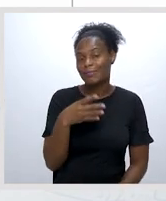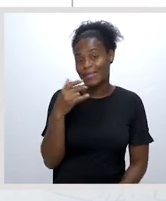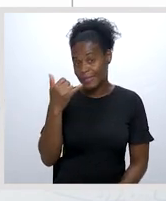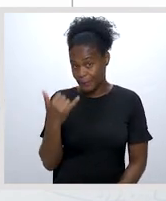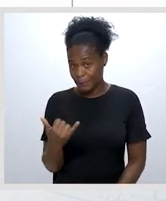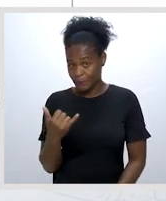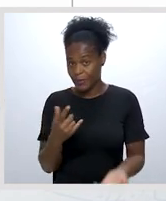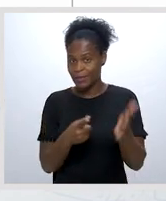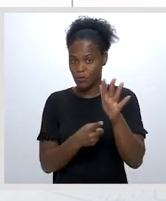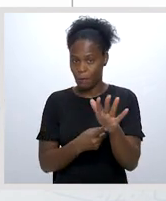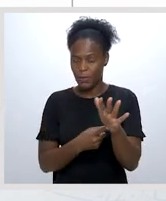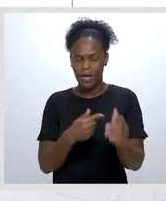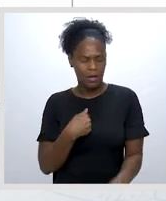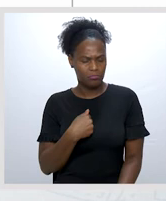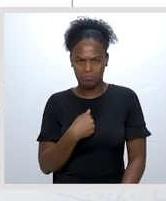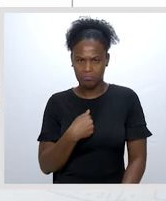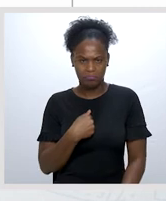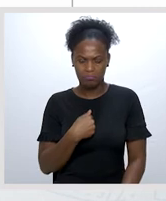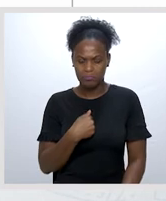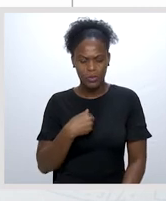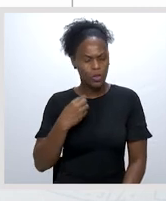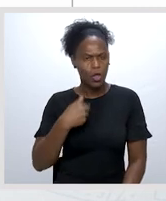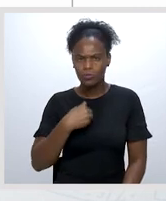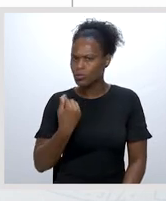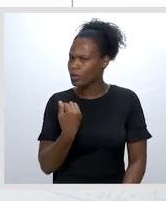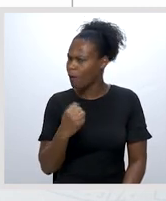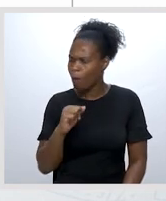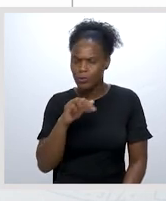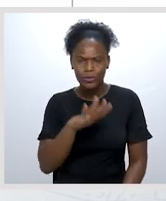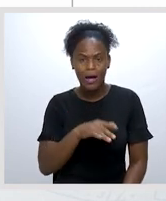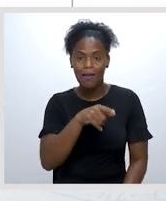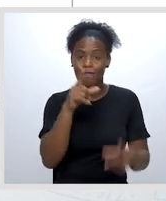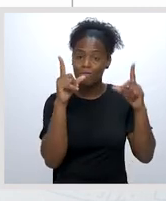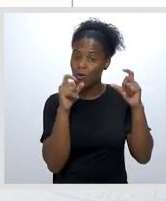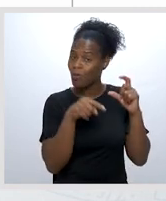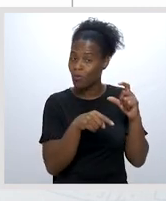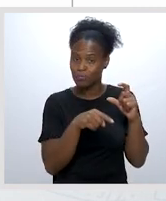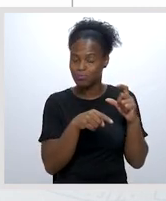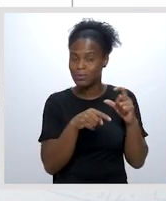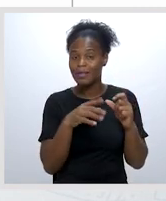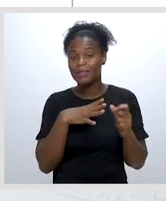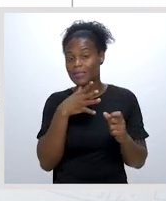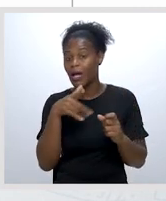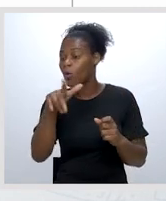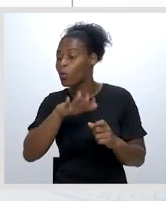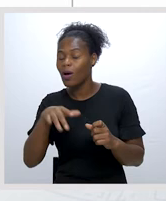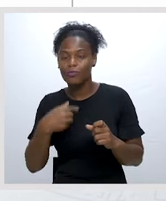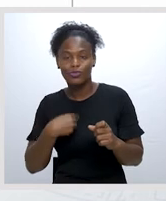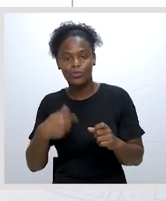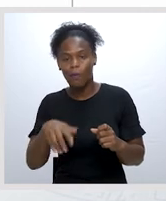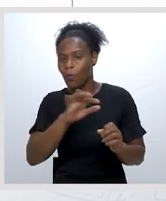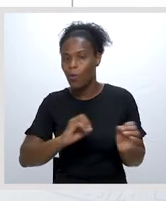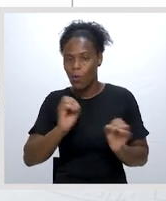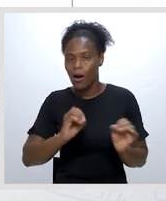i ». Exemple, « je ne suis pas sur cette photo ». Donc, on veut dire qu'on n'est pas à cet endroit-là, on n'est pas